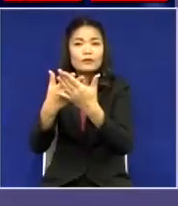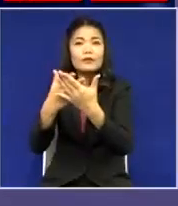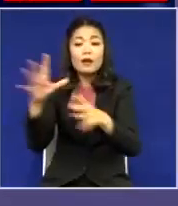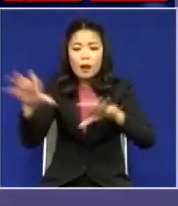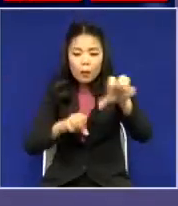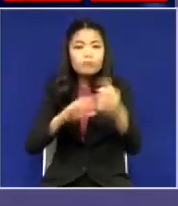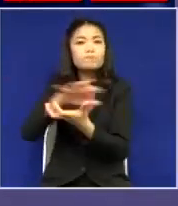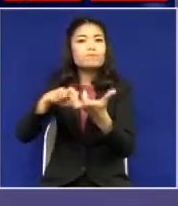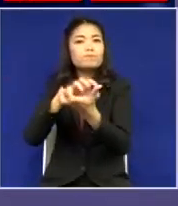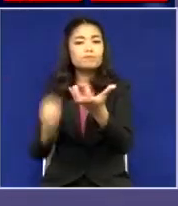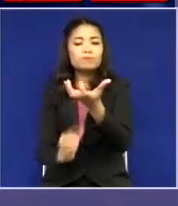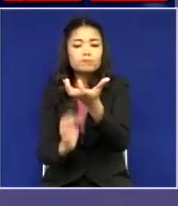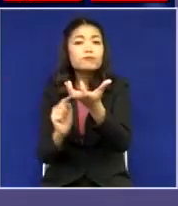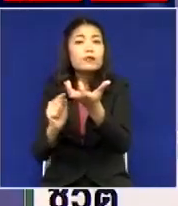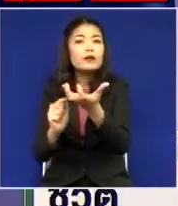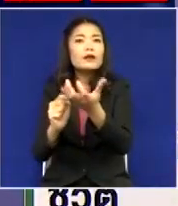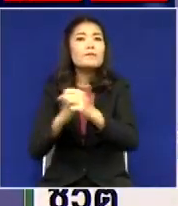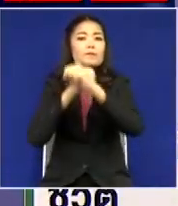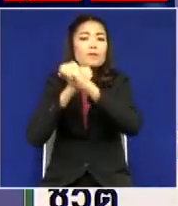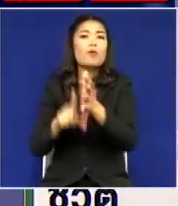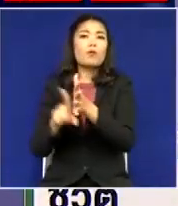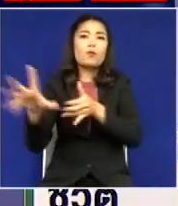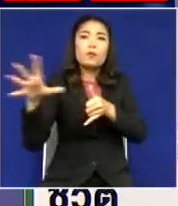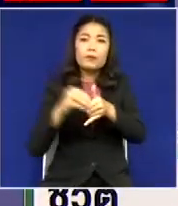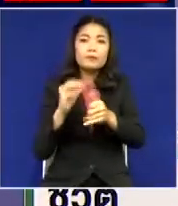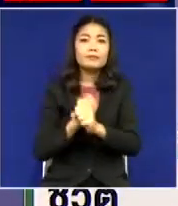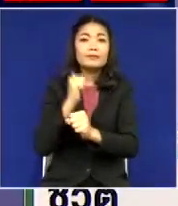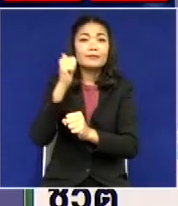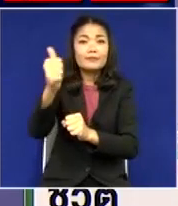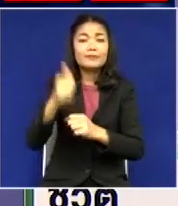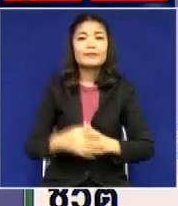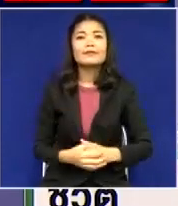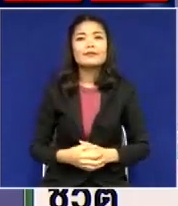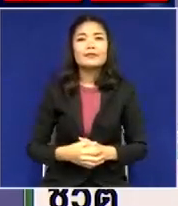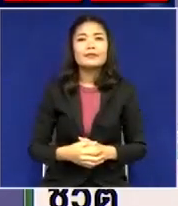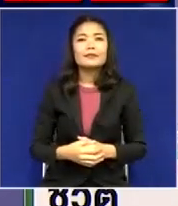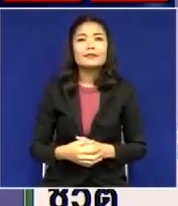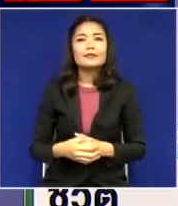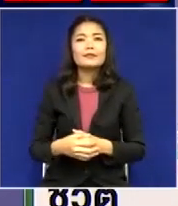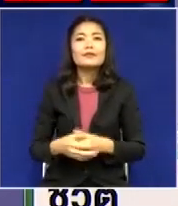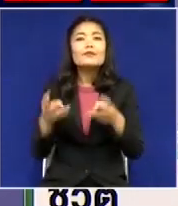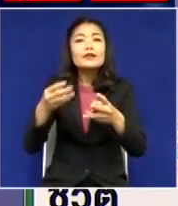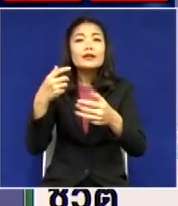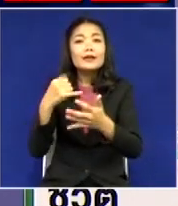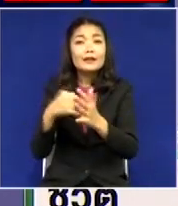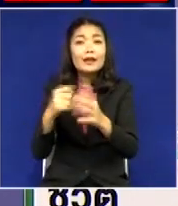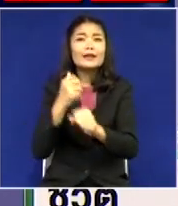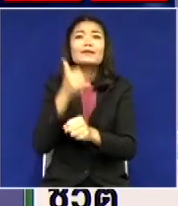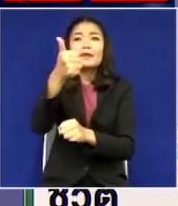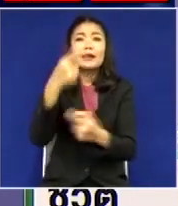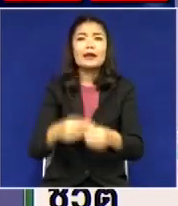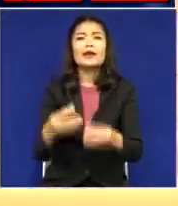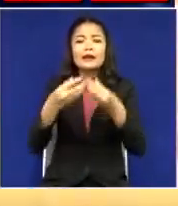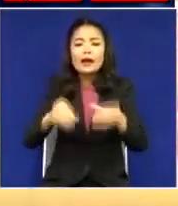านการติดเชื้อทั้งเรื่องของไวรัสได้นะครับเราสามารถทำเป็นเมนูง่ายๆได้นะครับอย่างเช่นไข่เจียวกับหอมแดงอย่างนี้เป็นต้น